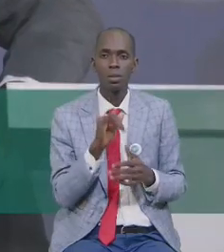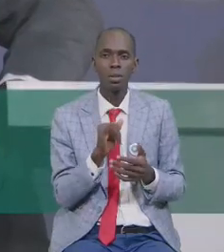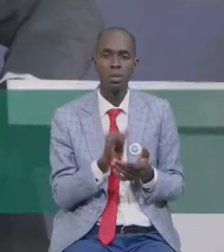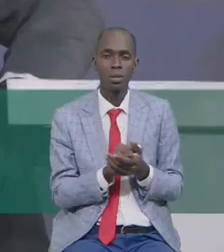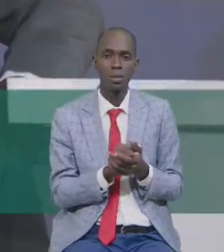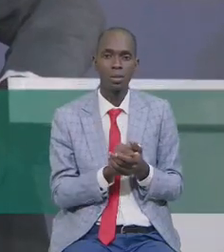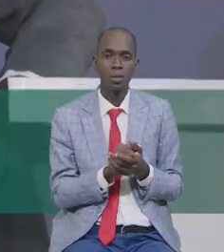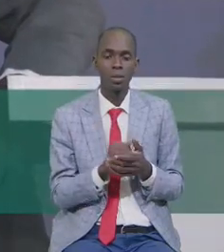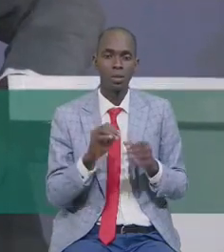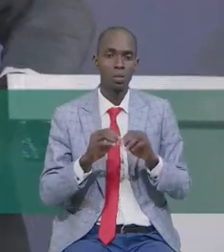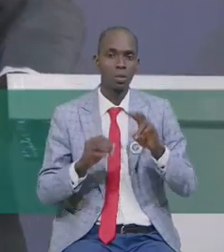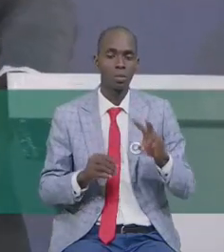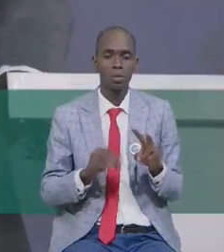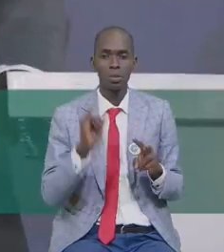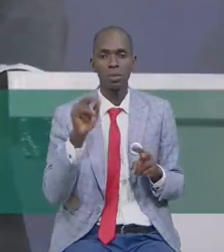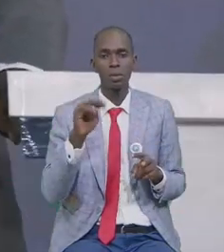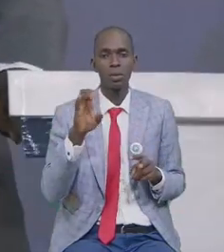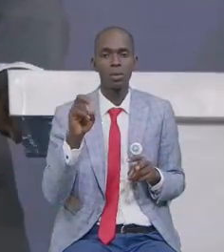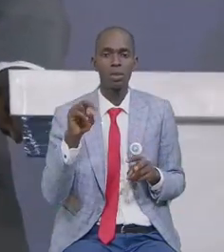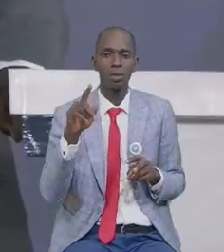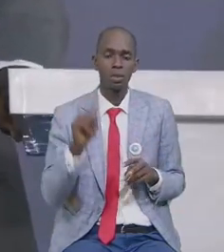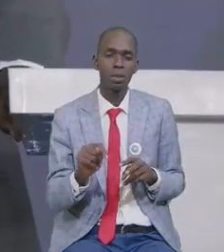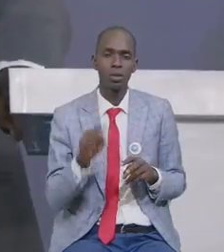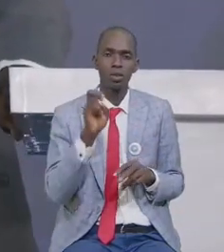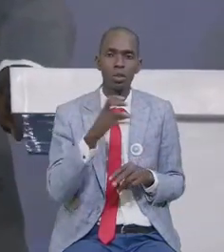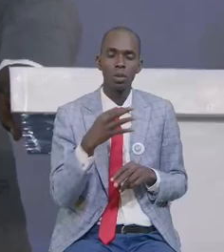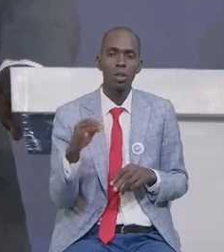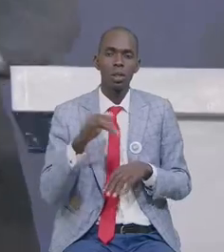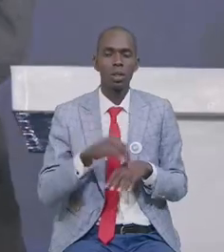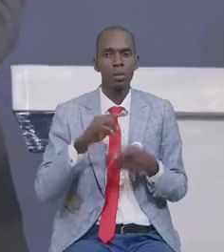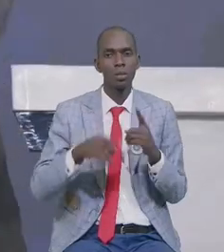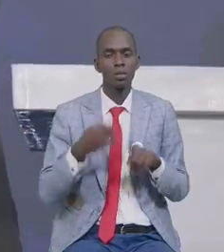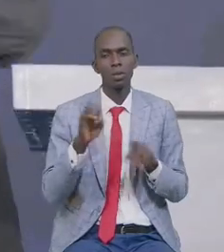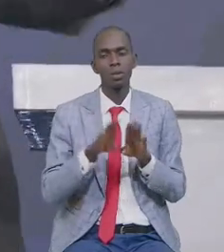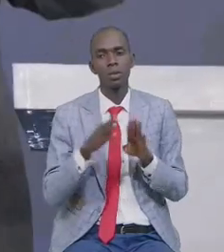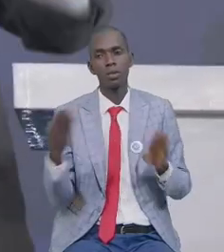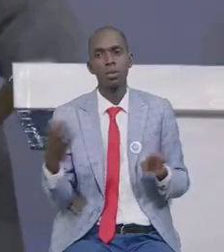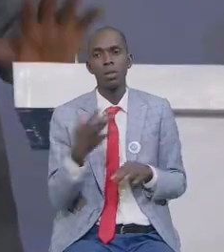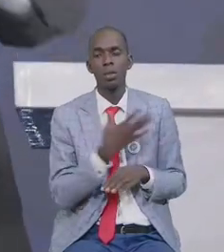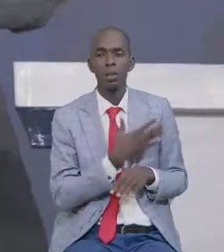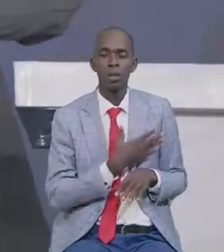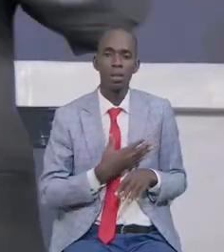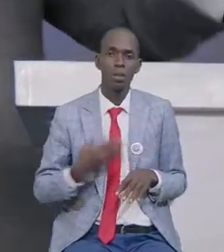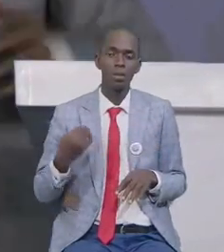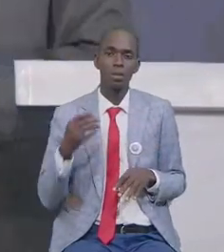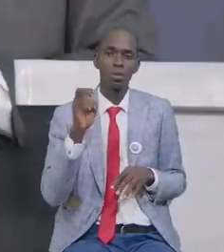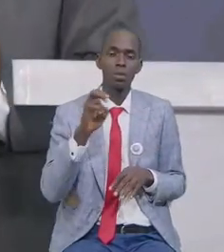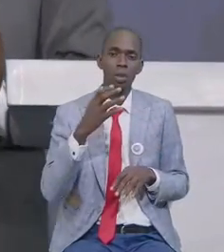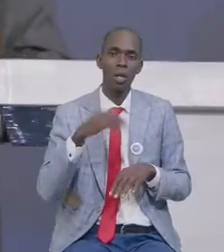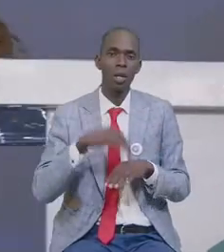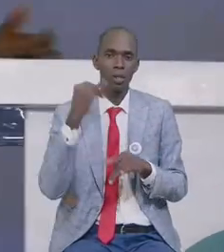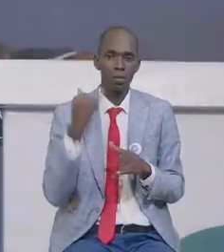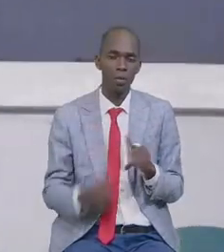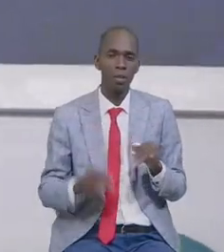Frappés de façon incessante à la porte de provision de notre ami. Frappés de façon individuelle à la porte finale de toutes